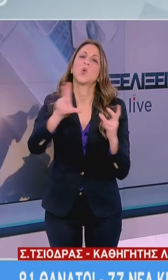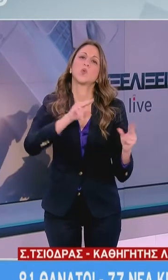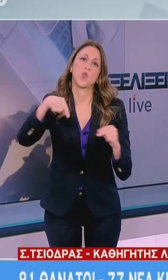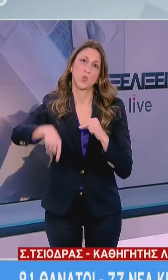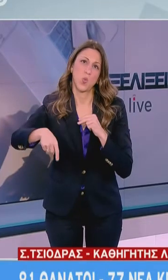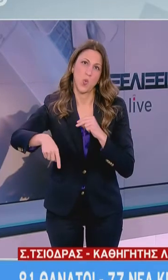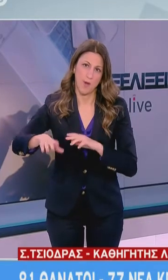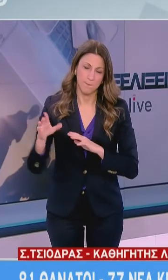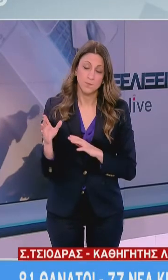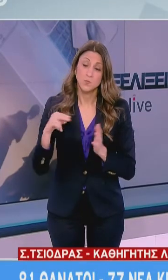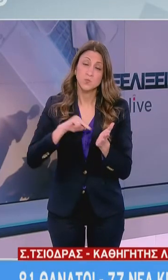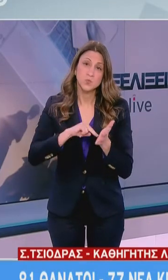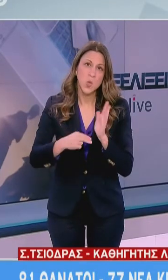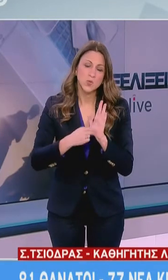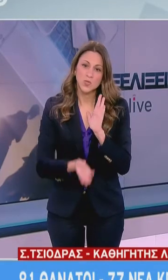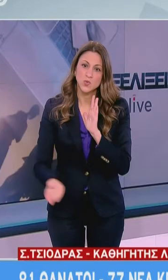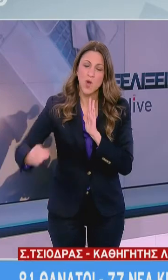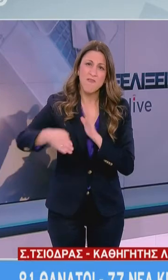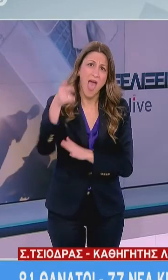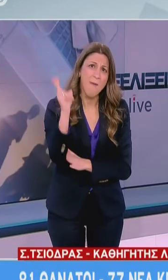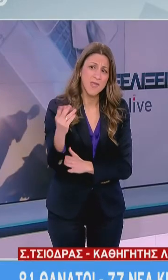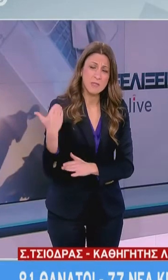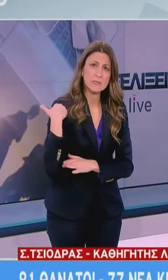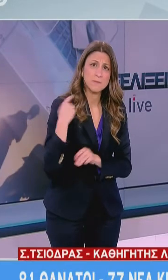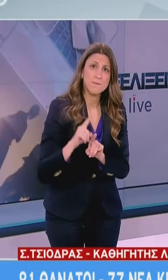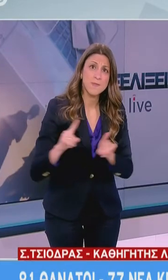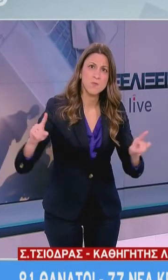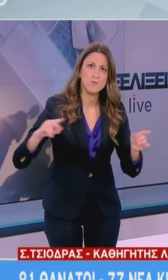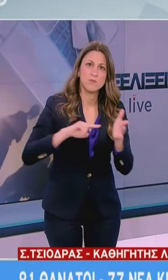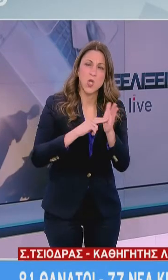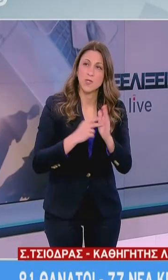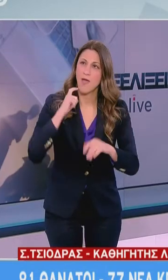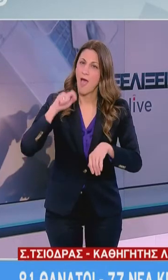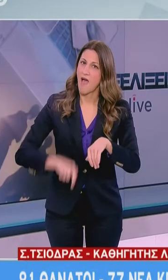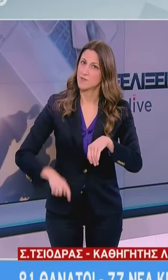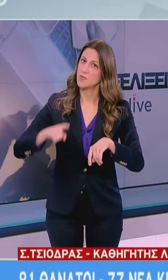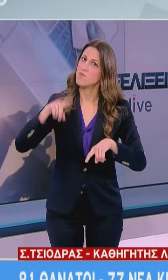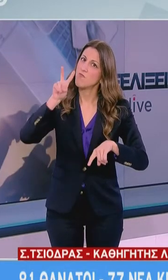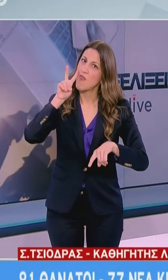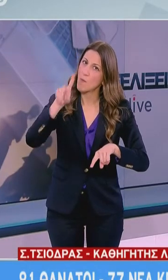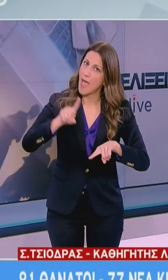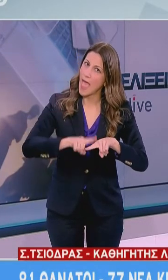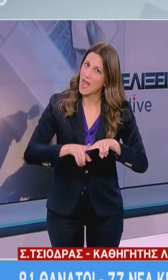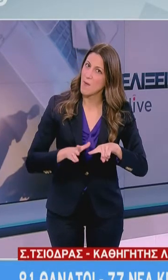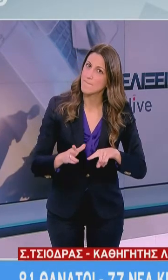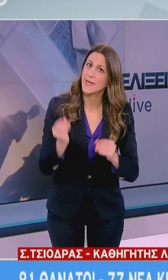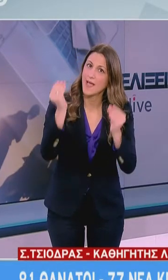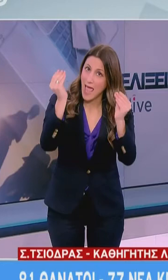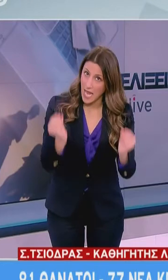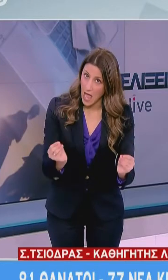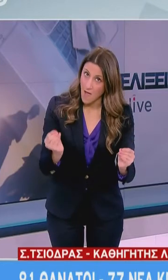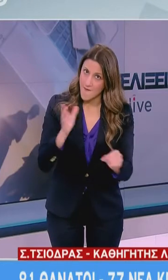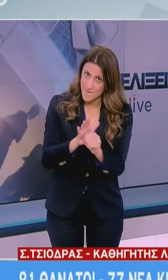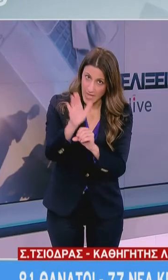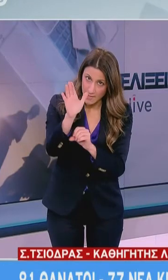στην πορεία, να μην εφησυχάσουμε με την καλή προς το παρόν εικόνα που βλέπουμε στη χώρα μας. Πολύ γρήγορα, αν